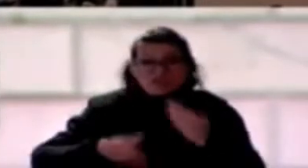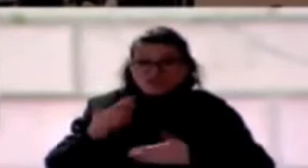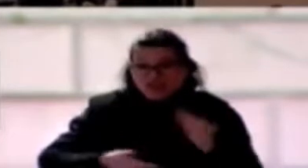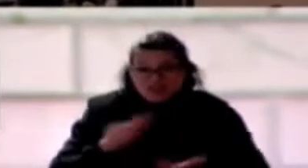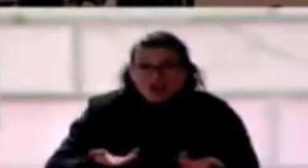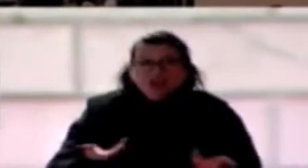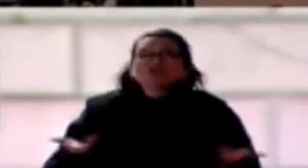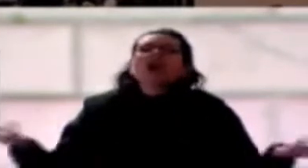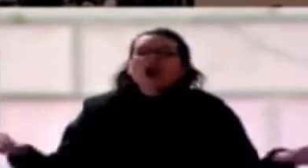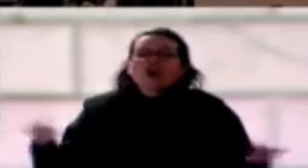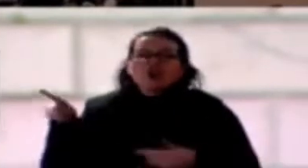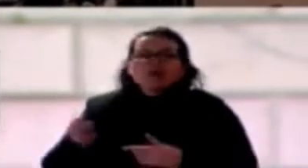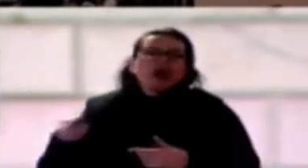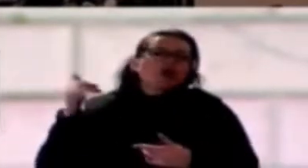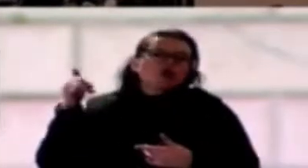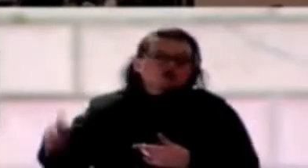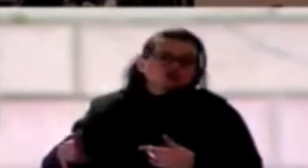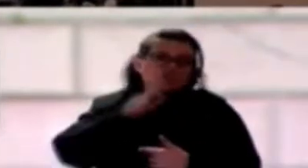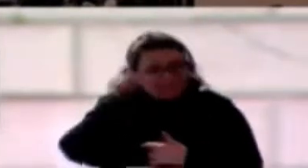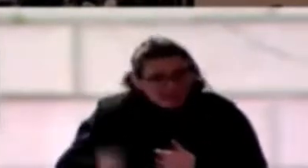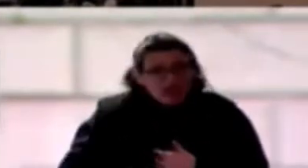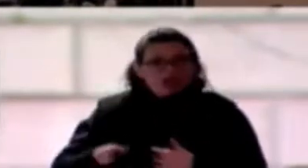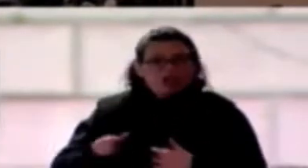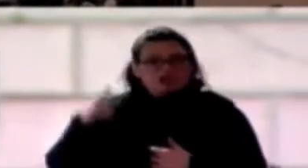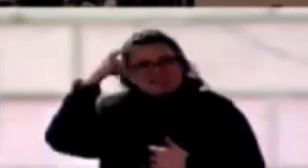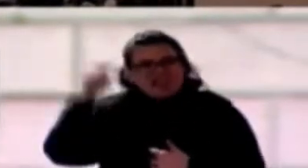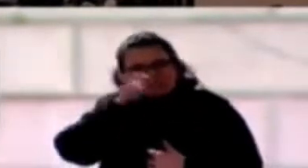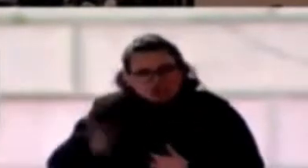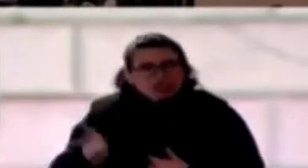per portare avanti quella trattativa di cui poi